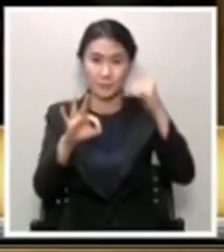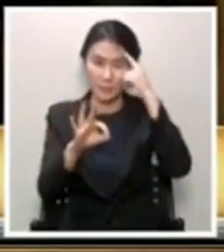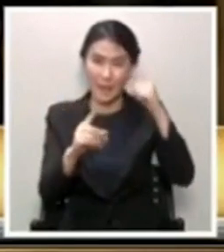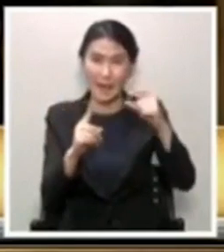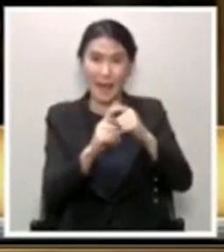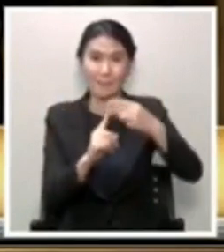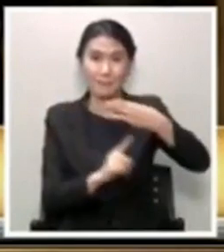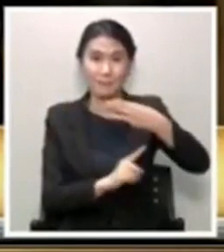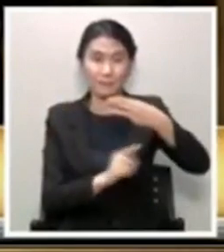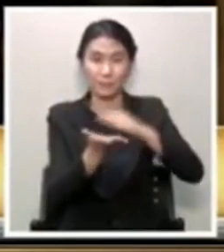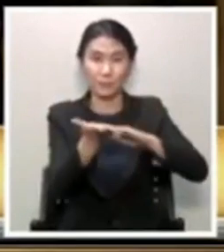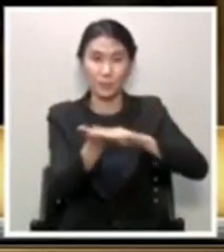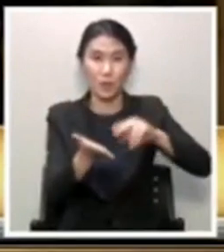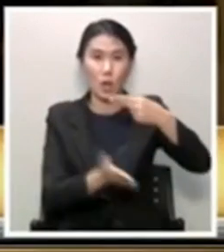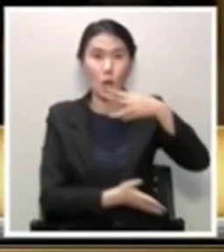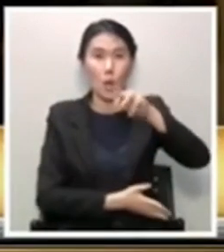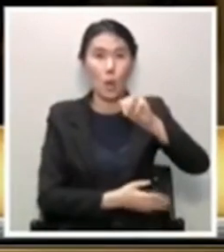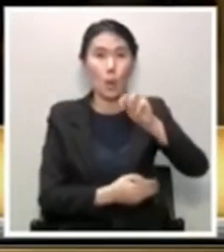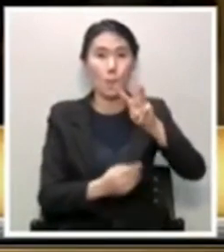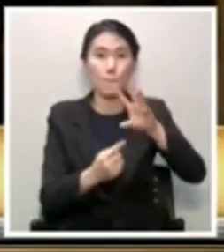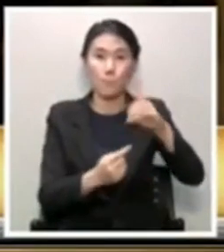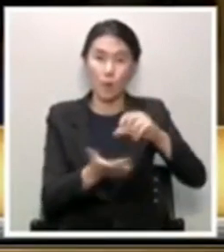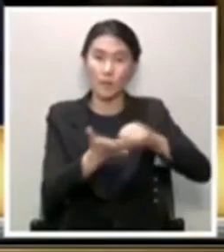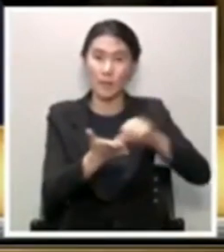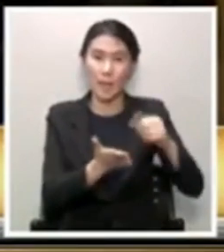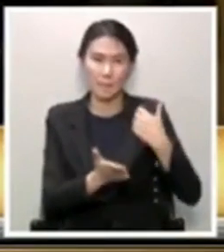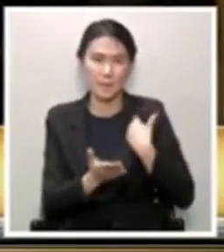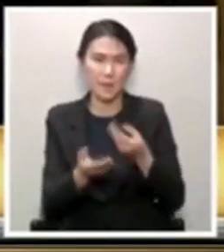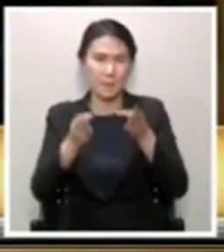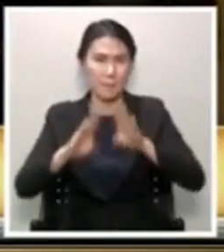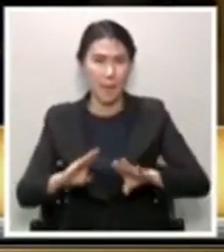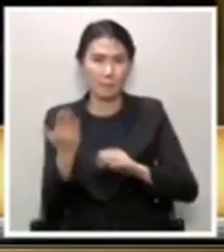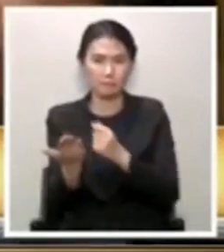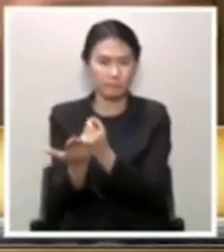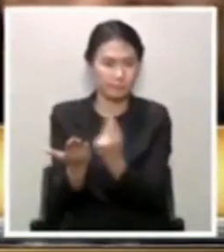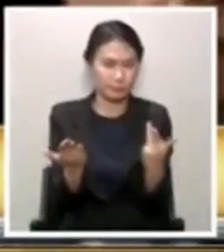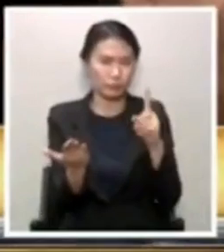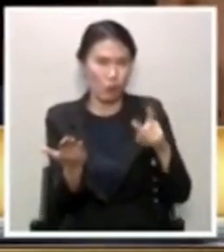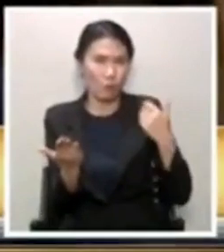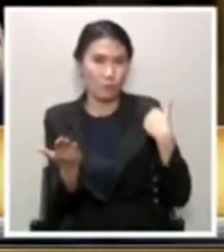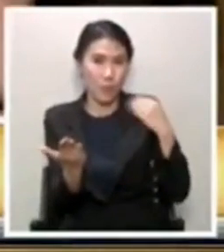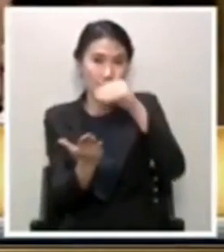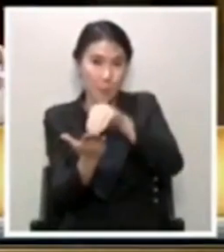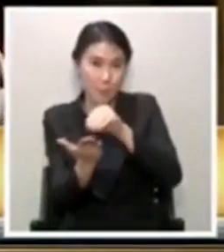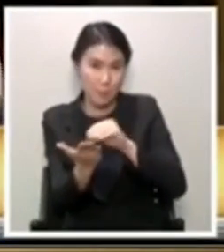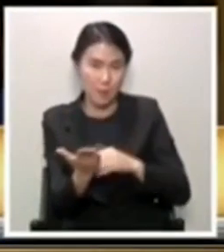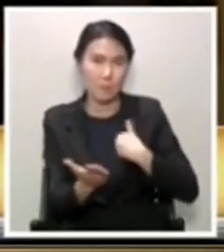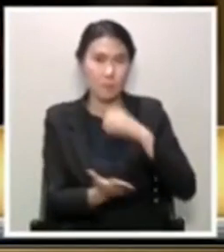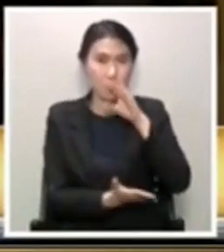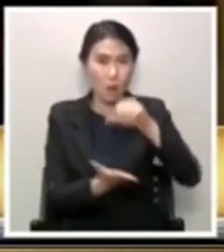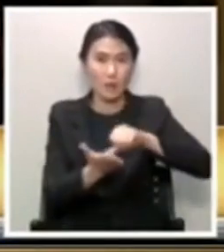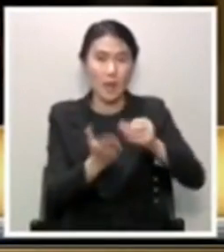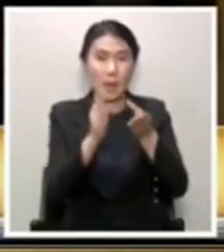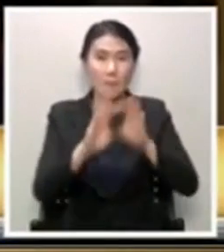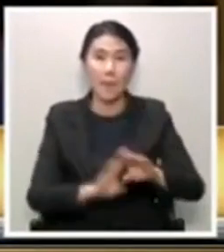าด้วยการแก้ไขเพิ่มเติมรัฐธรรมนูญครับรัฐธรรมนูญแต่ละฉบับจึงเขียนเรื่องนี้ไว้นะครับโดยกําหนดวิธีการแก้ไว้และ